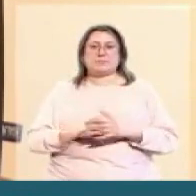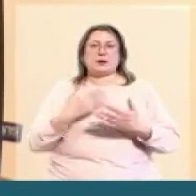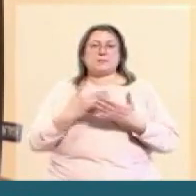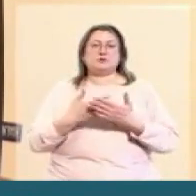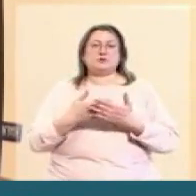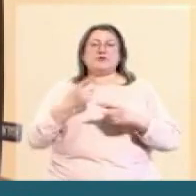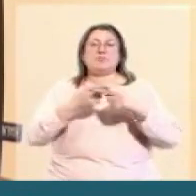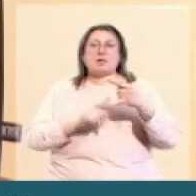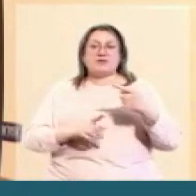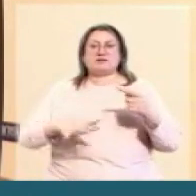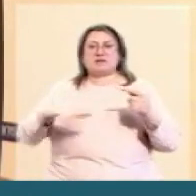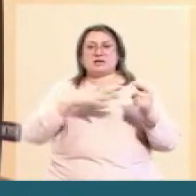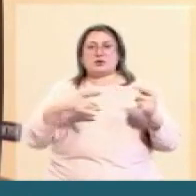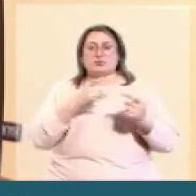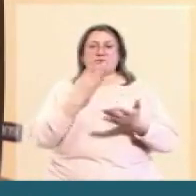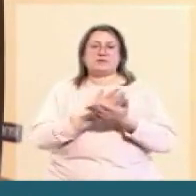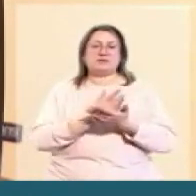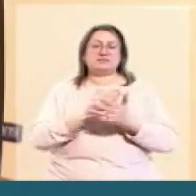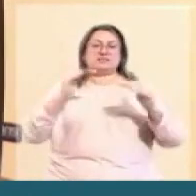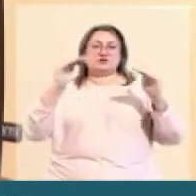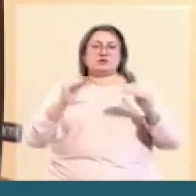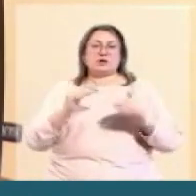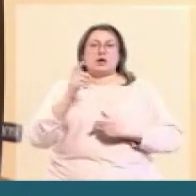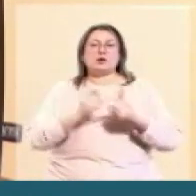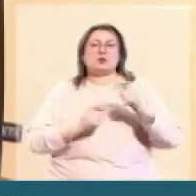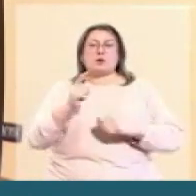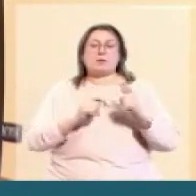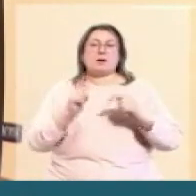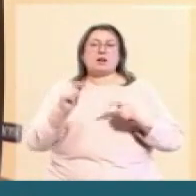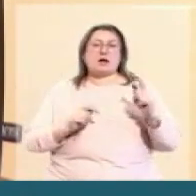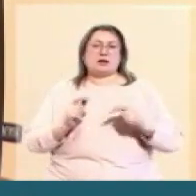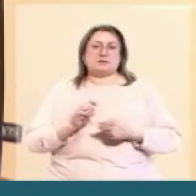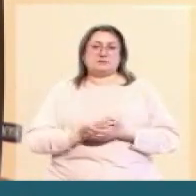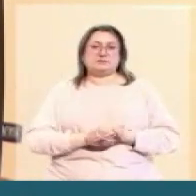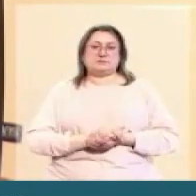Практически в половине регионов наблюдается снижение надоя молока.